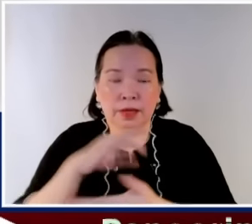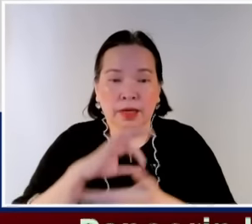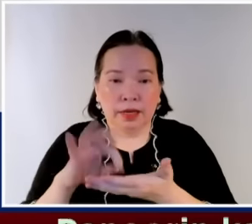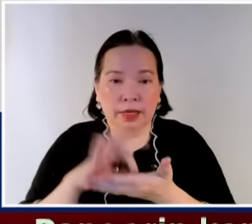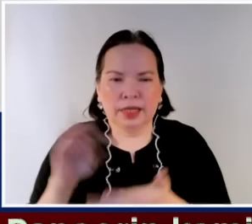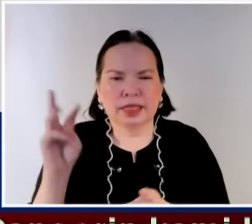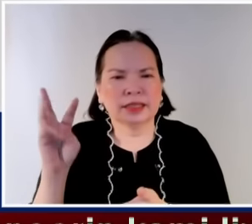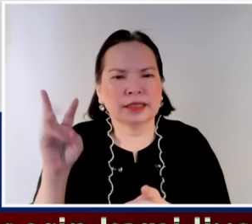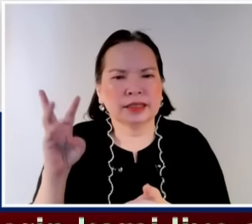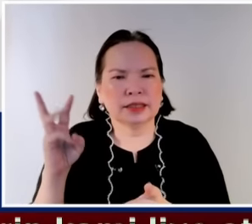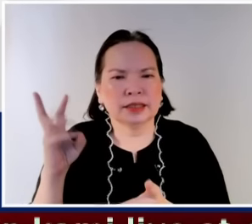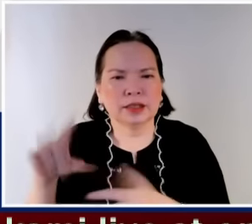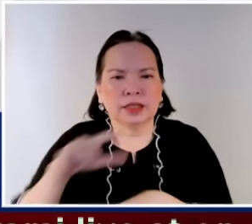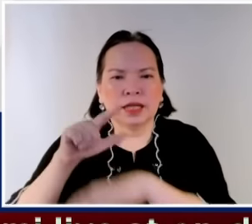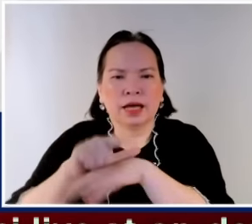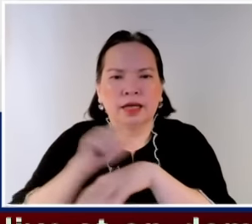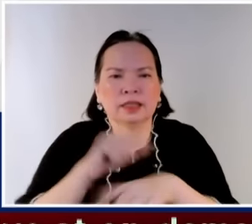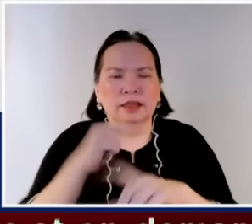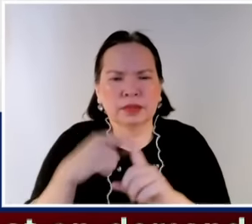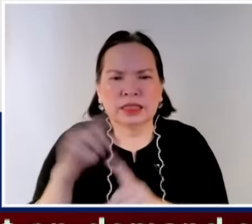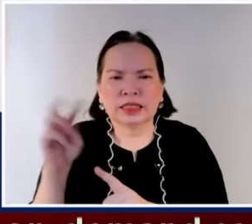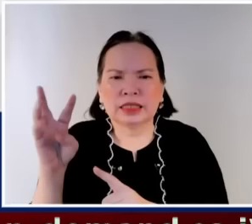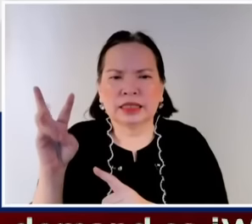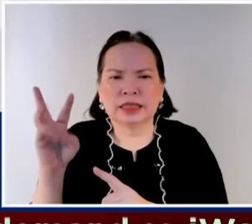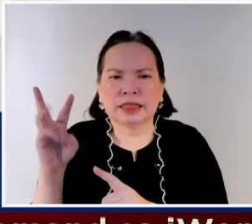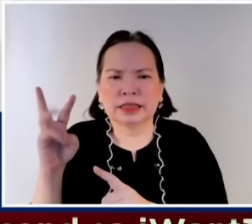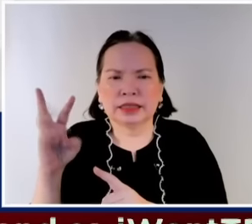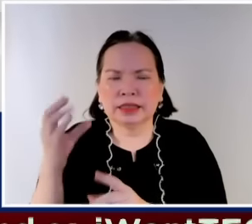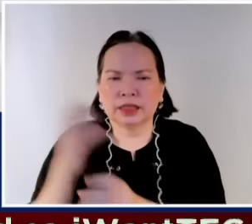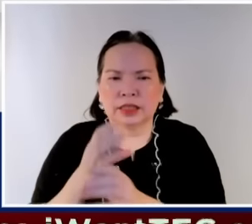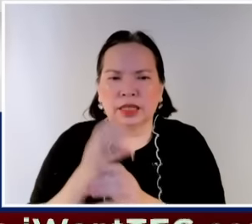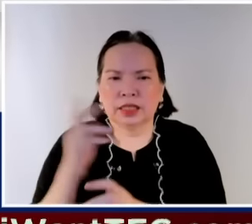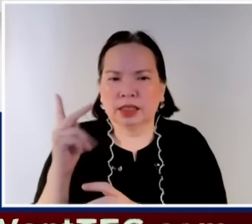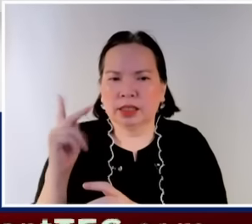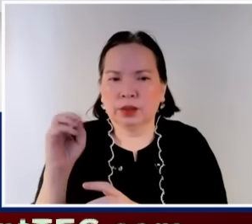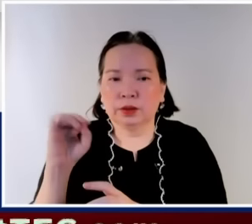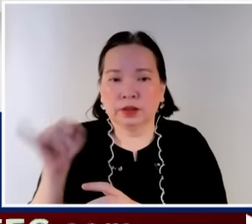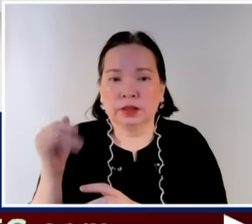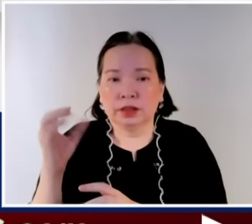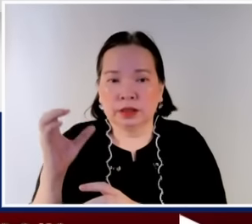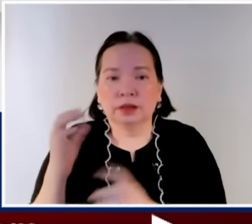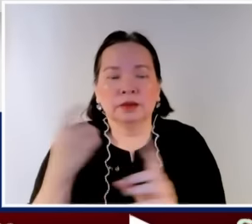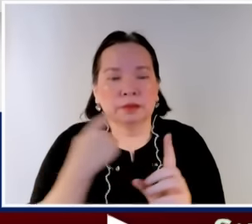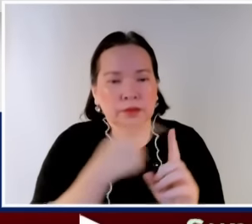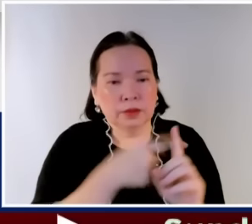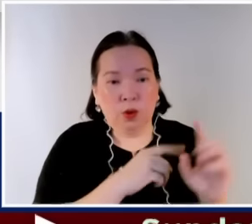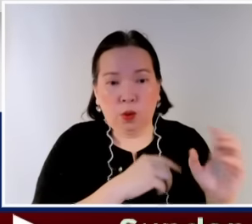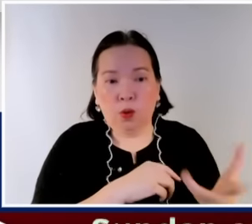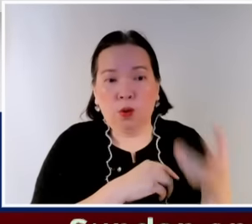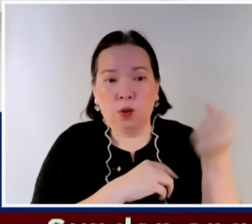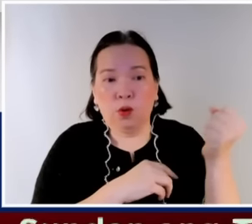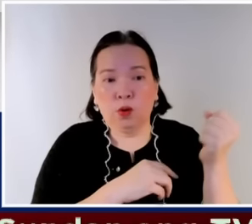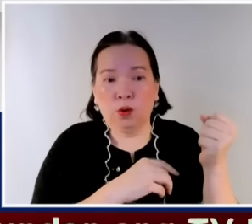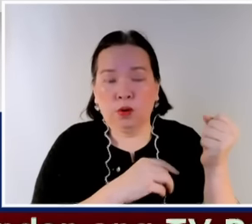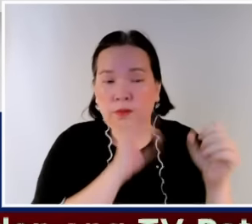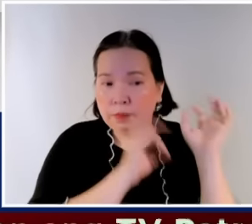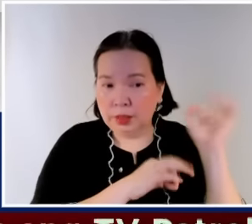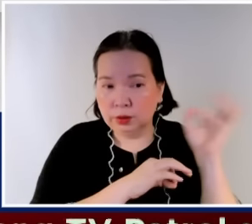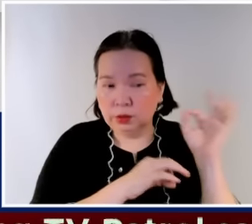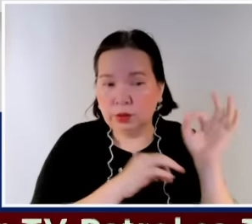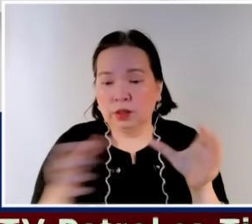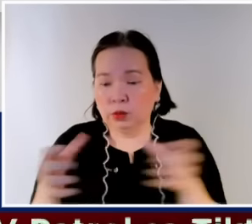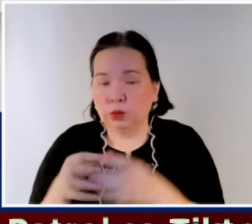at 16 na sasakyan ng KOJC. Bukod sa ari-arian ng pastor at kanilang religious group, kabilang din sa freeze